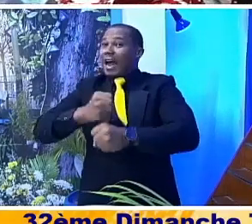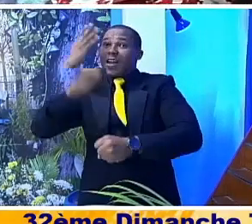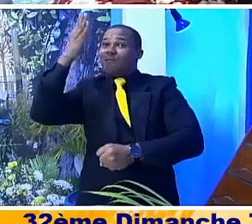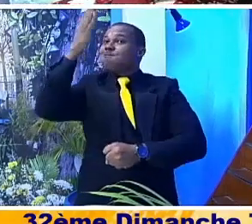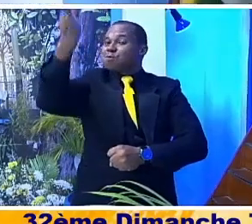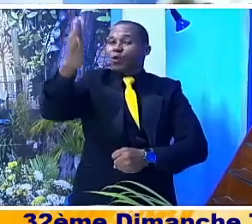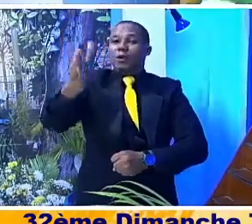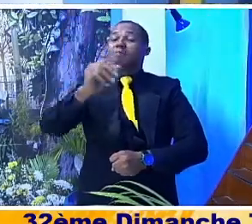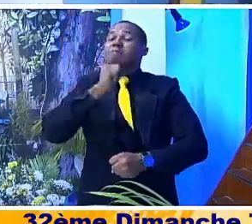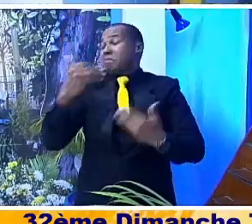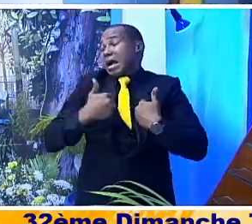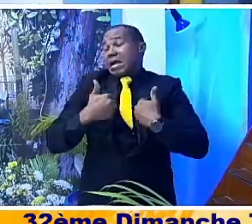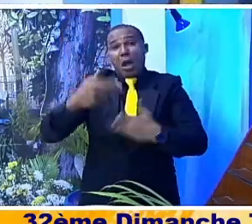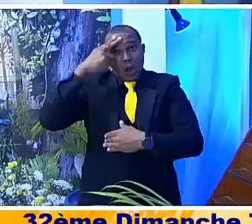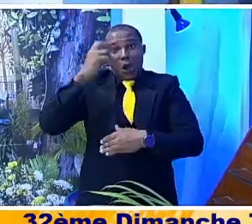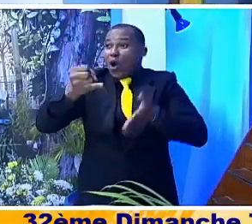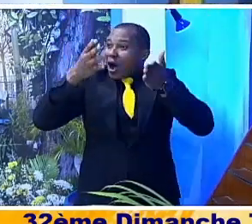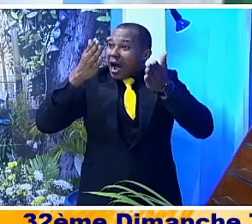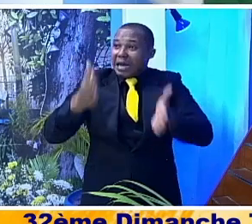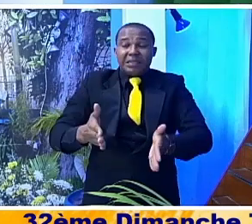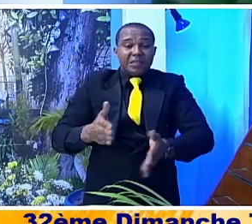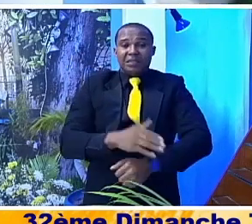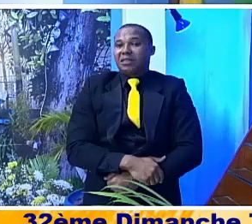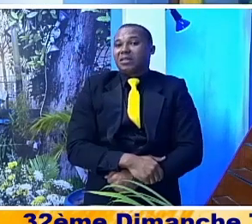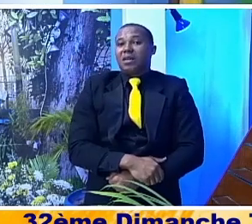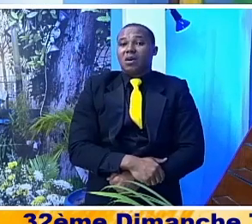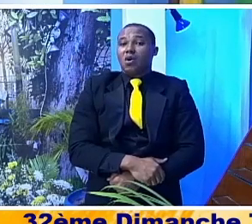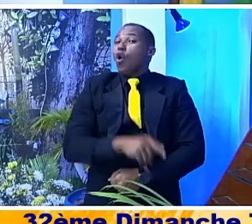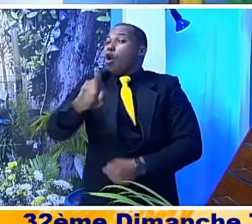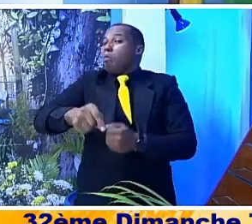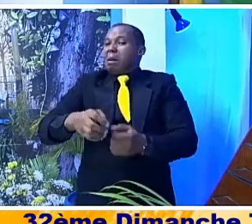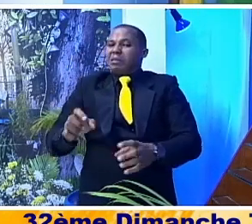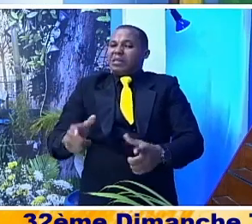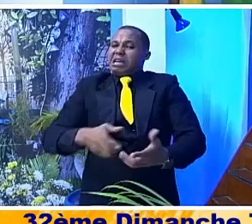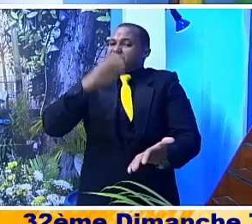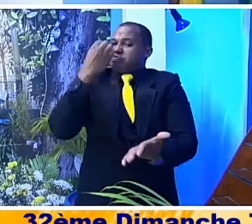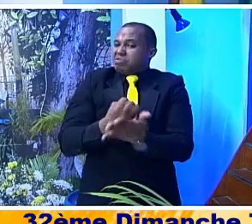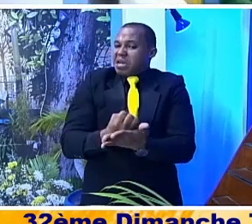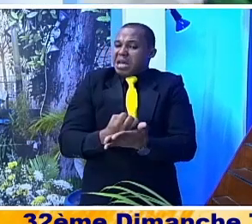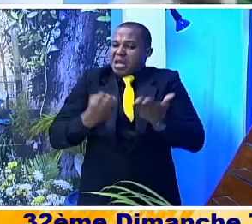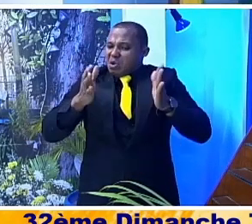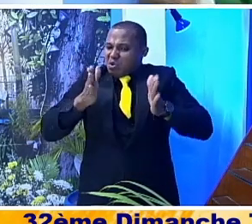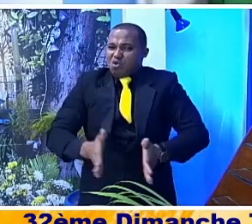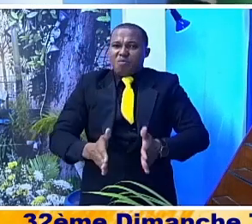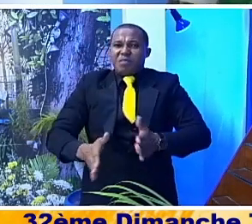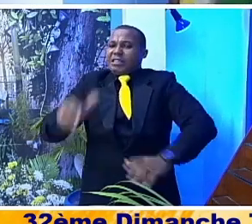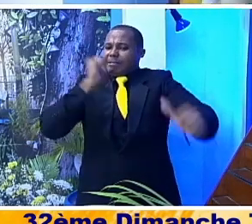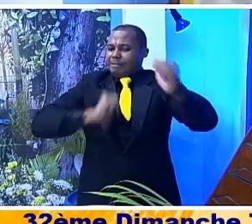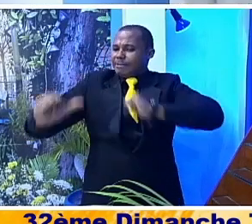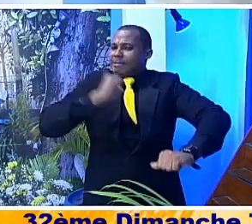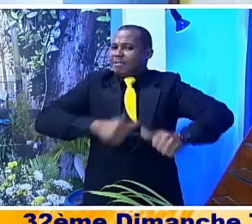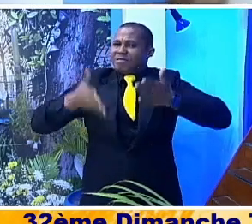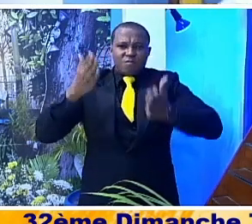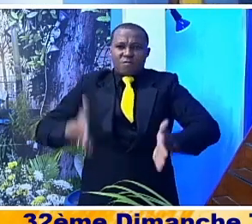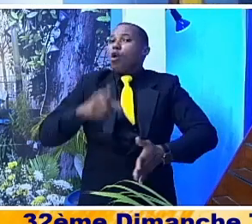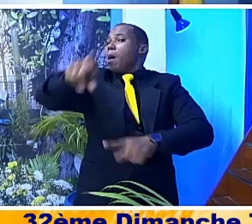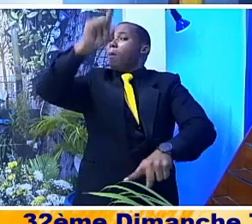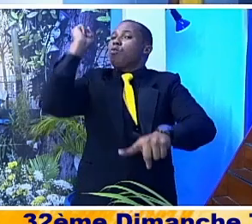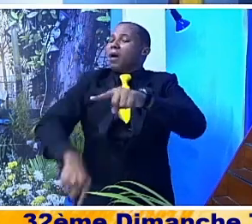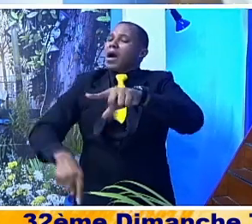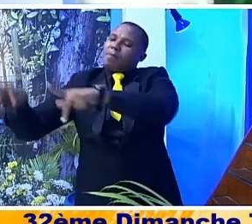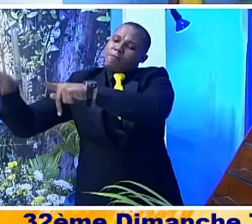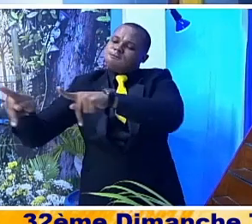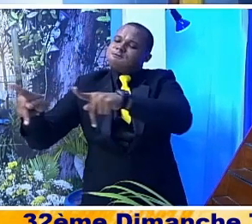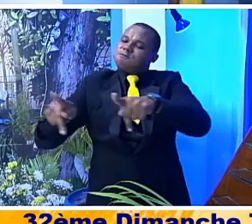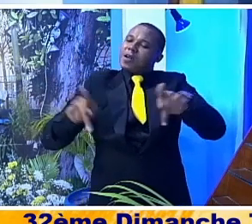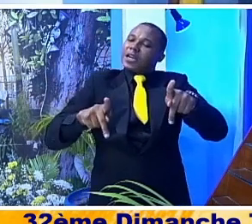Pa gon haïtien ou metan nou gros économiste, gros scientifique kon fè planification ou pa fouti planifié pou